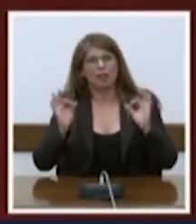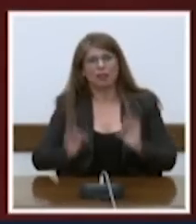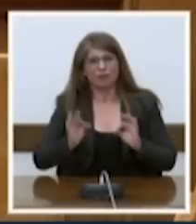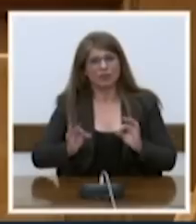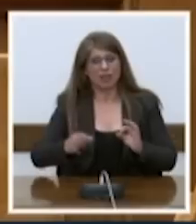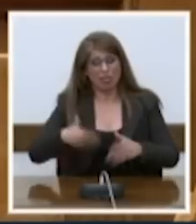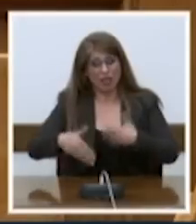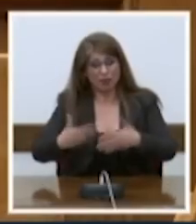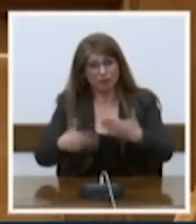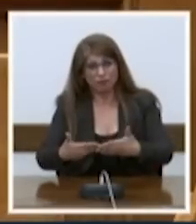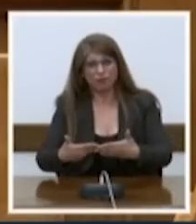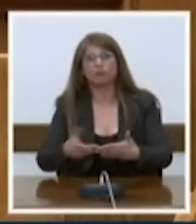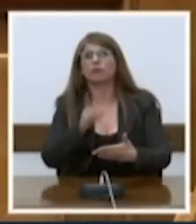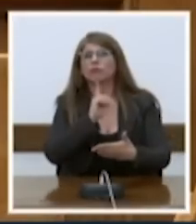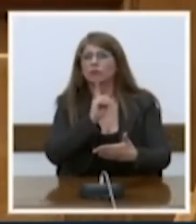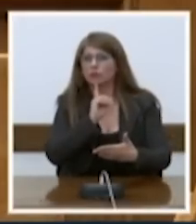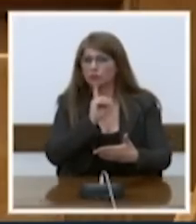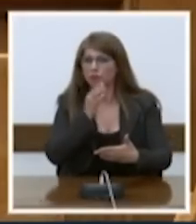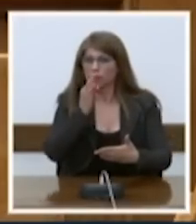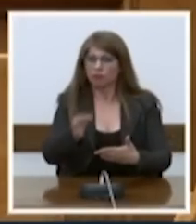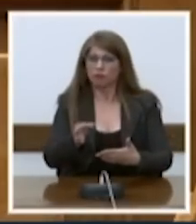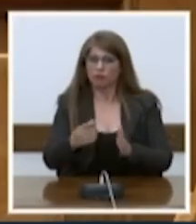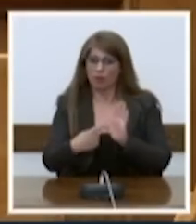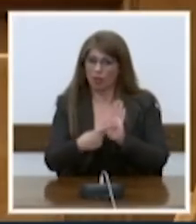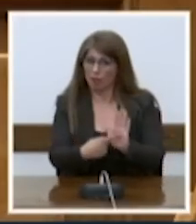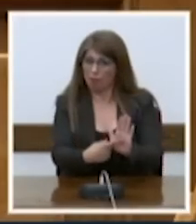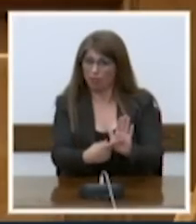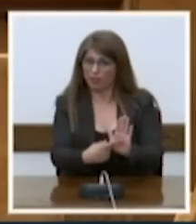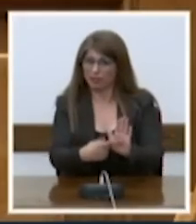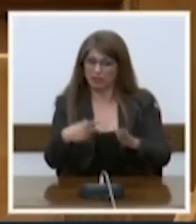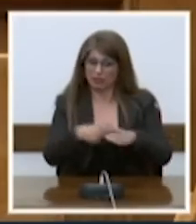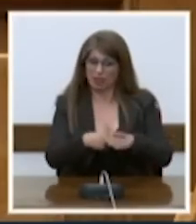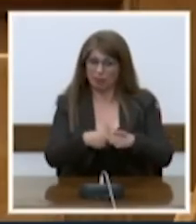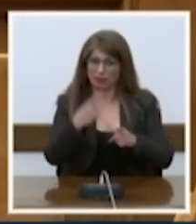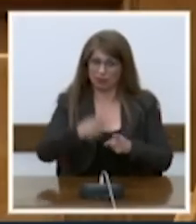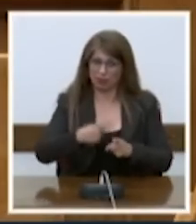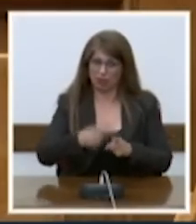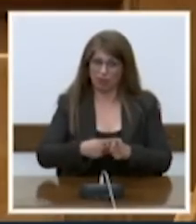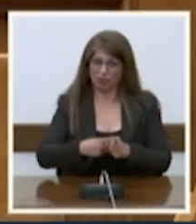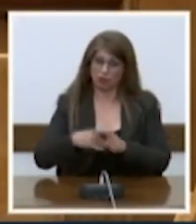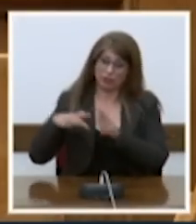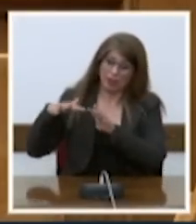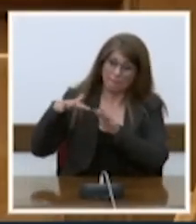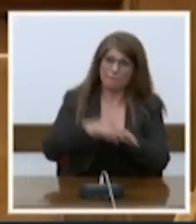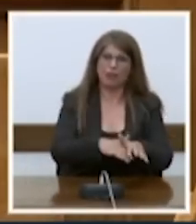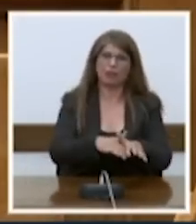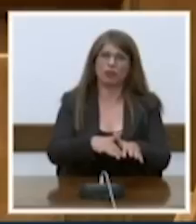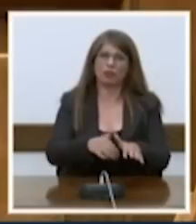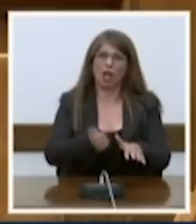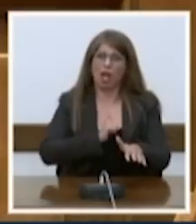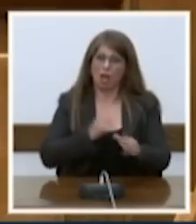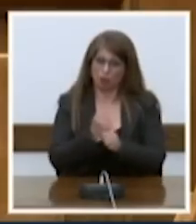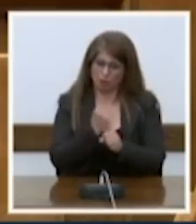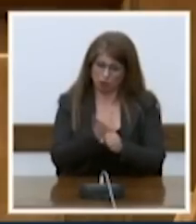κλιμακωθεί, σύμφωνα με την υπόδειξη της Τράπεζας της Ελλάδας, η επίθεση στους